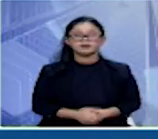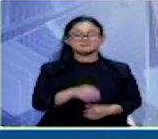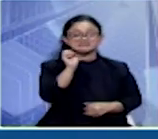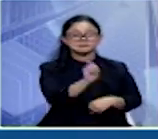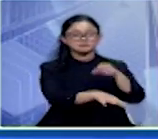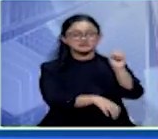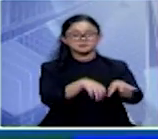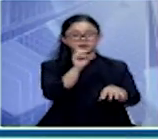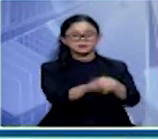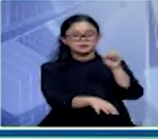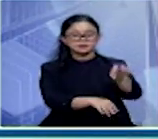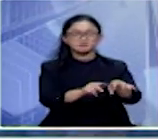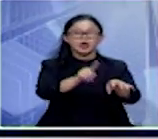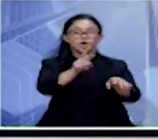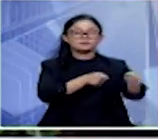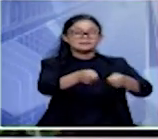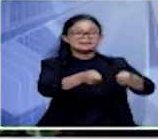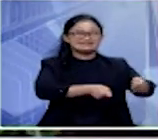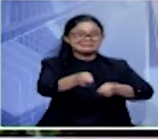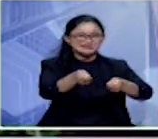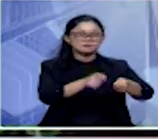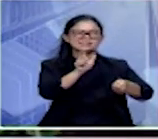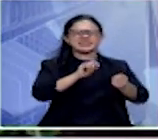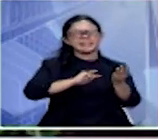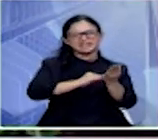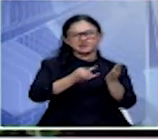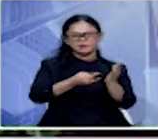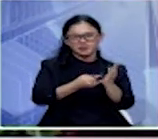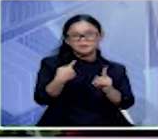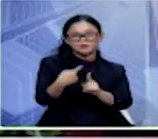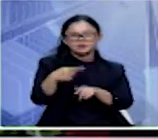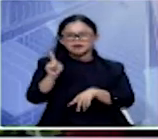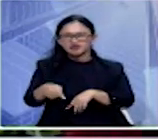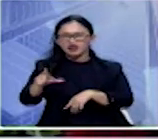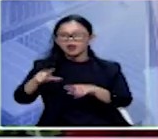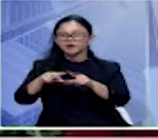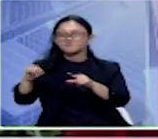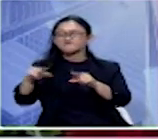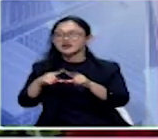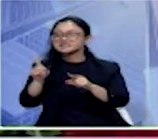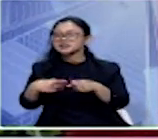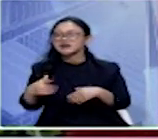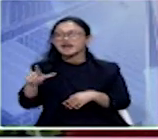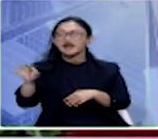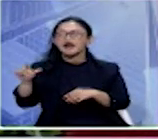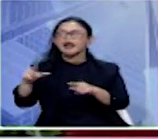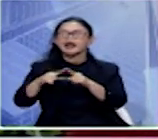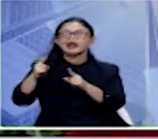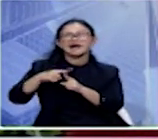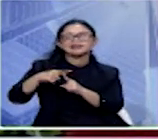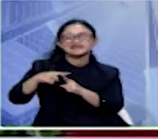Selain menggunakan teknologi, pengelolaan sampah kini juga memanfaatkan maggot atau larva dari lalat tentara hitam sebagai